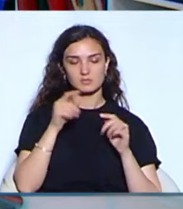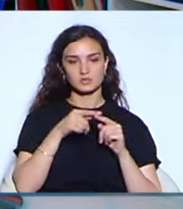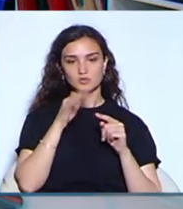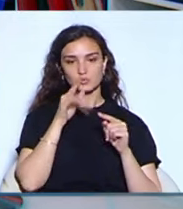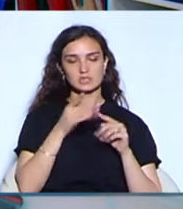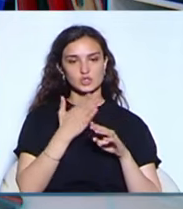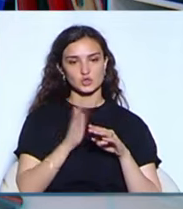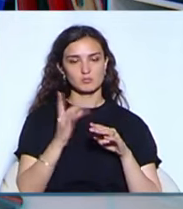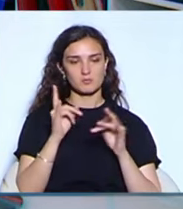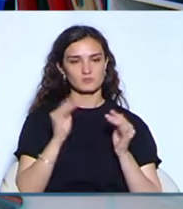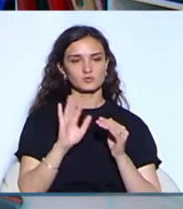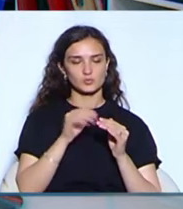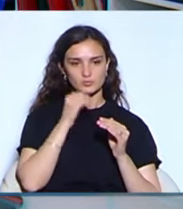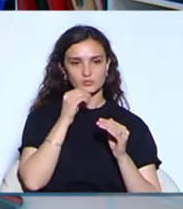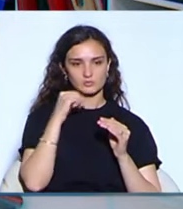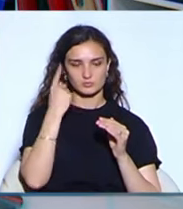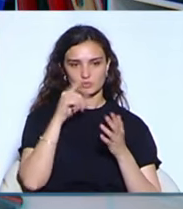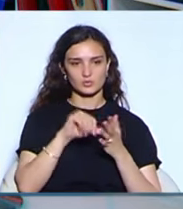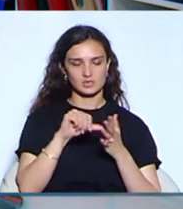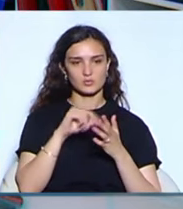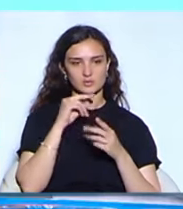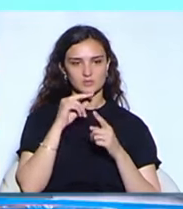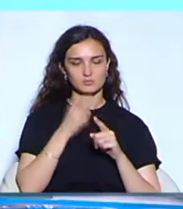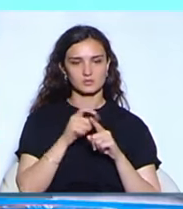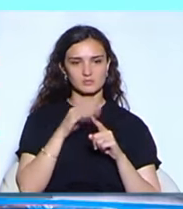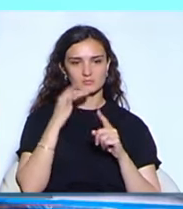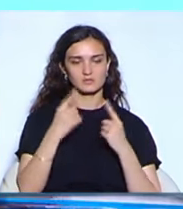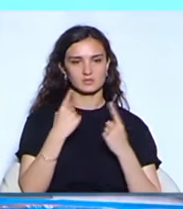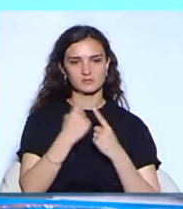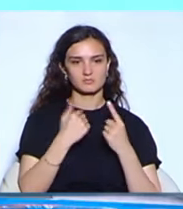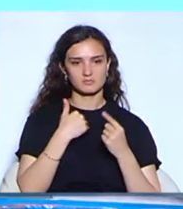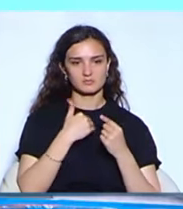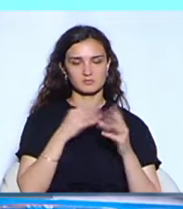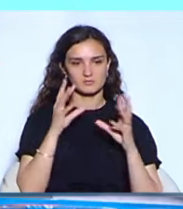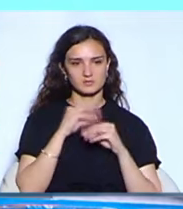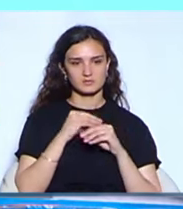დროს იზოლირებულად ბავშვი კი არა, უფროსების როლიც უნდა გავითვალისწინოთ. ძალიან ბევრი კითხვა და მე მინდა